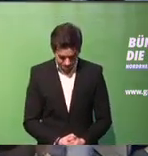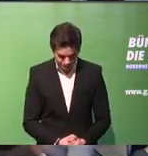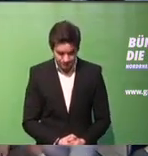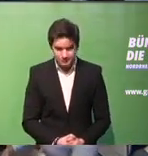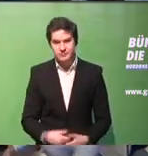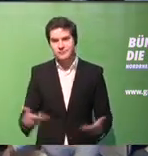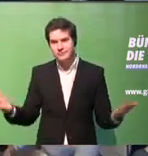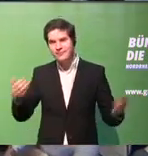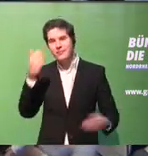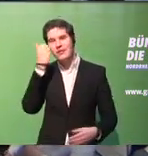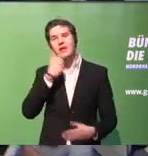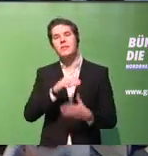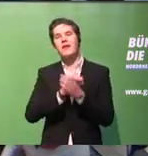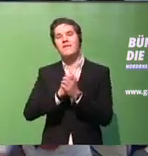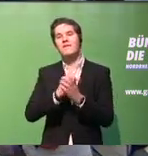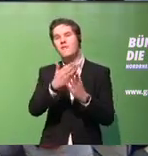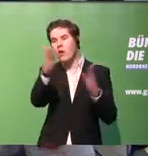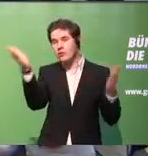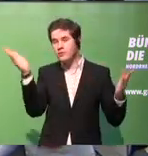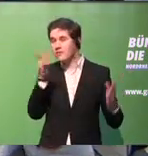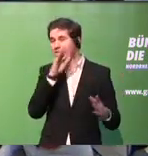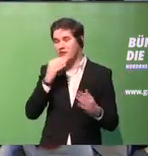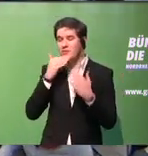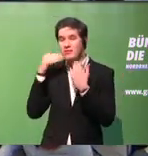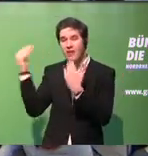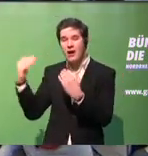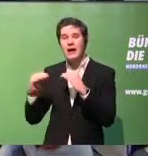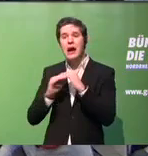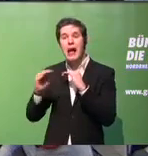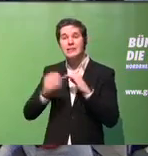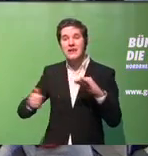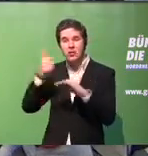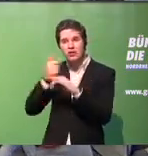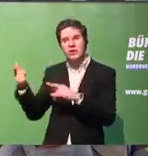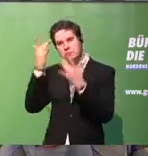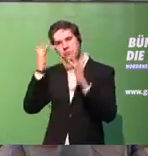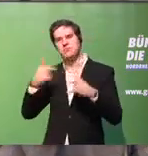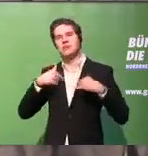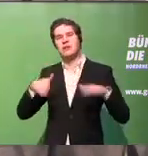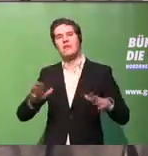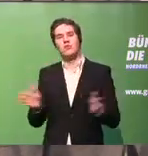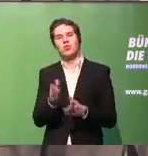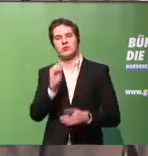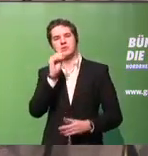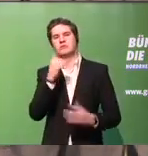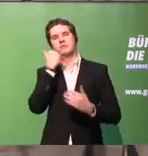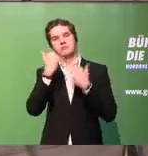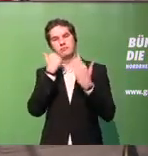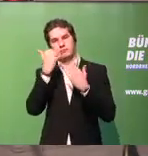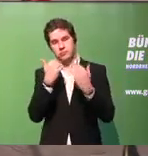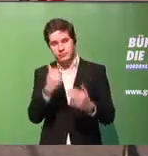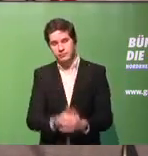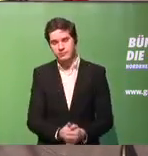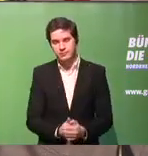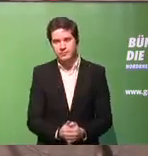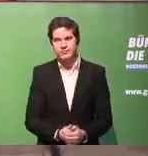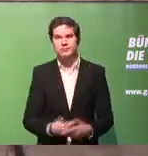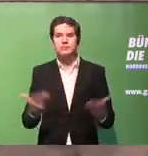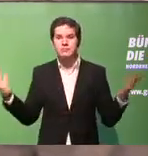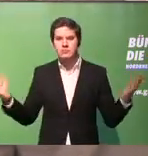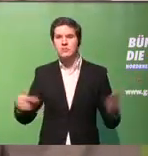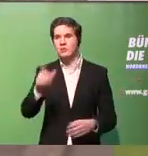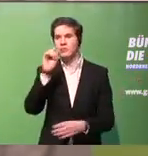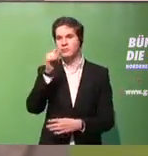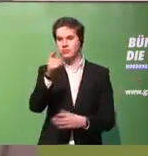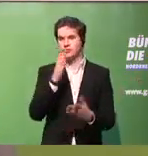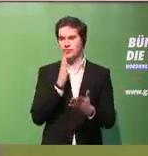Ja, liebe Freundinnen und Freunde, ich danke dem Landesvorstand und dem Präsidium, dass ich hier kurz reden darf und einen Werbebeitrag einbringen darf. Ihr seht hier am